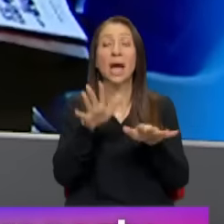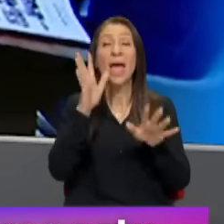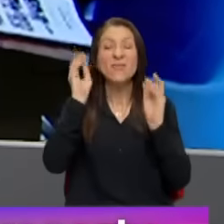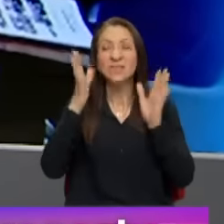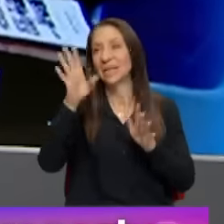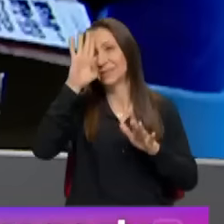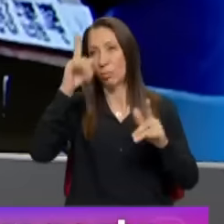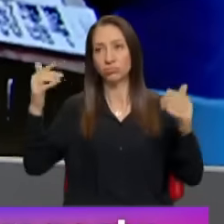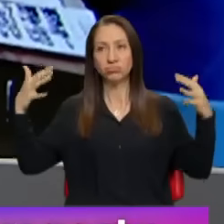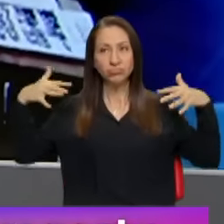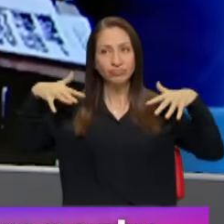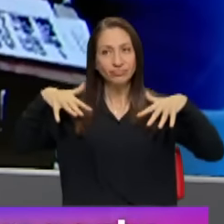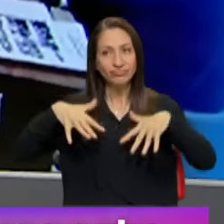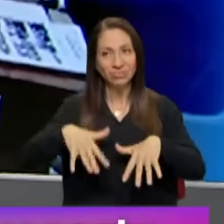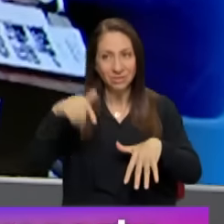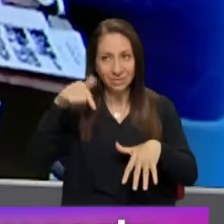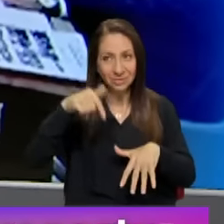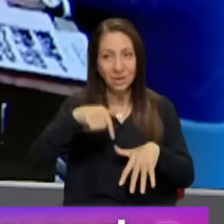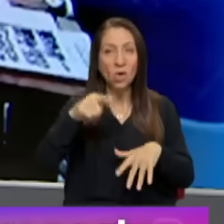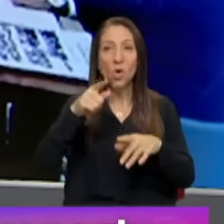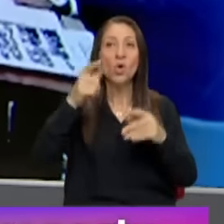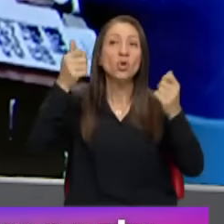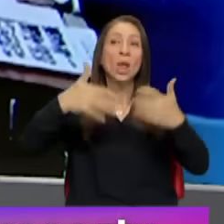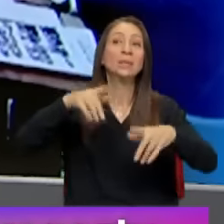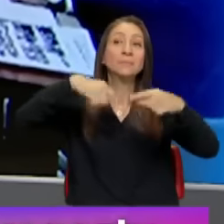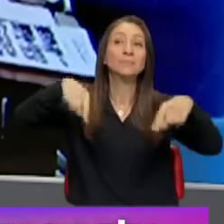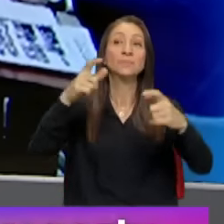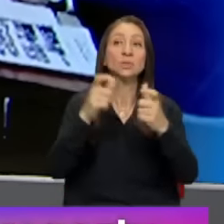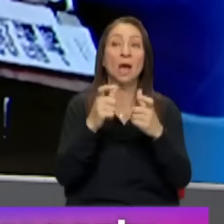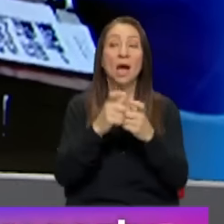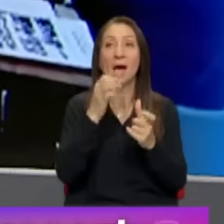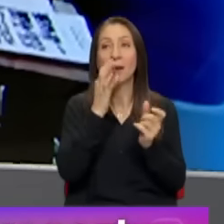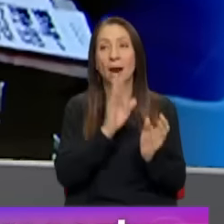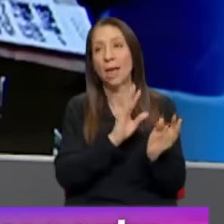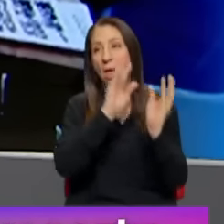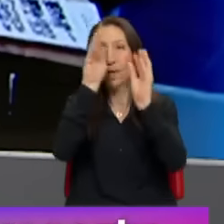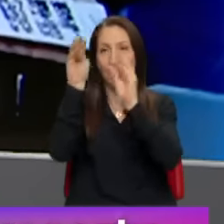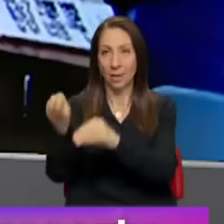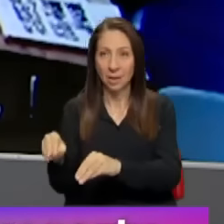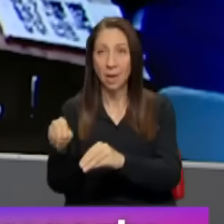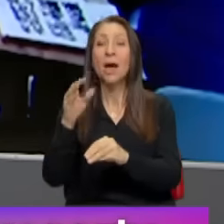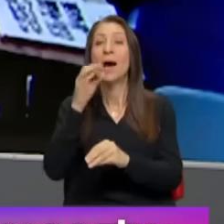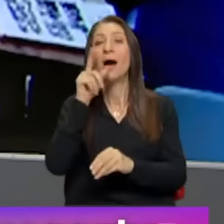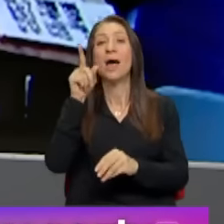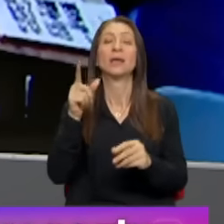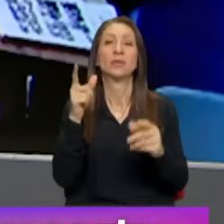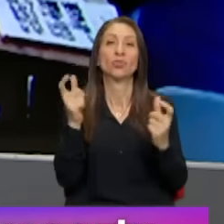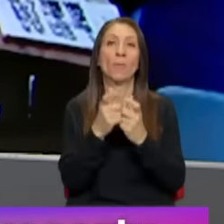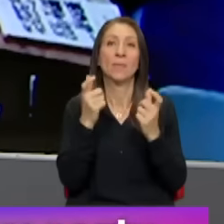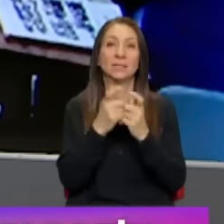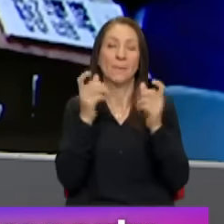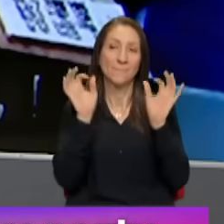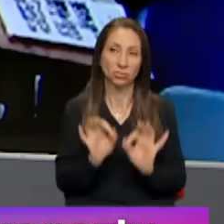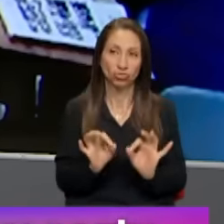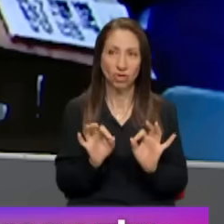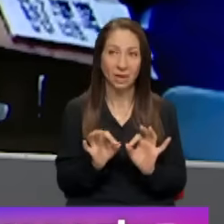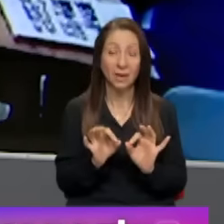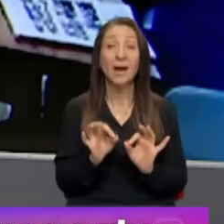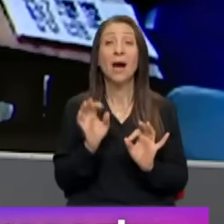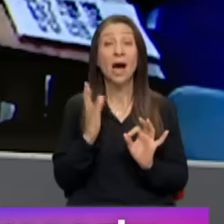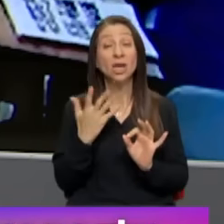çok da İstanbul'a gelmişlerdi. Bugün o kabine toplantısı Ankara'ya dönecek ve Ankara'da toplantısını